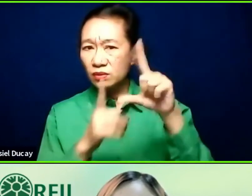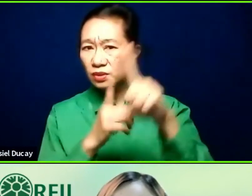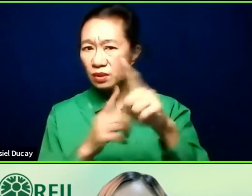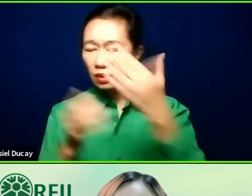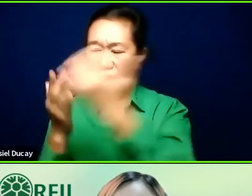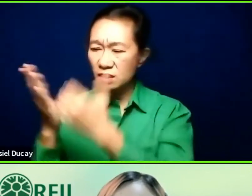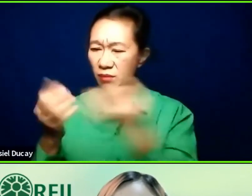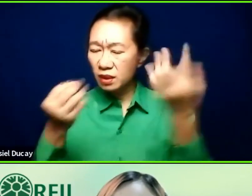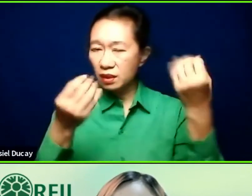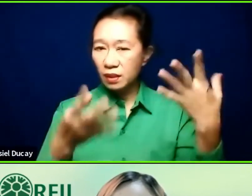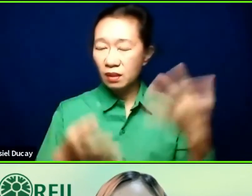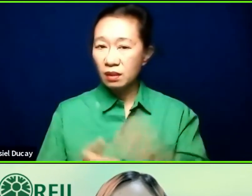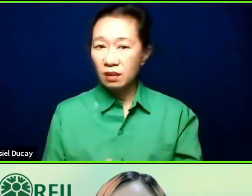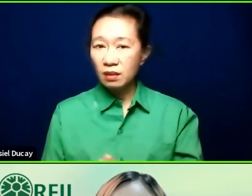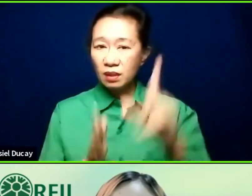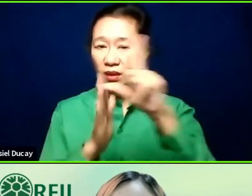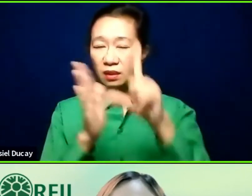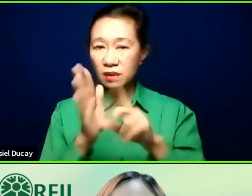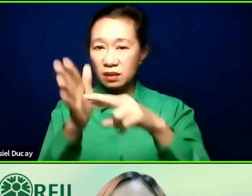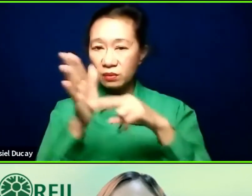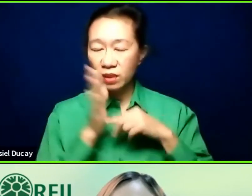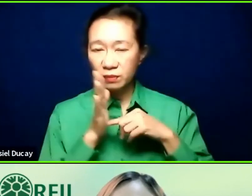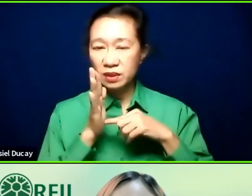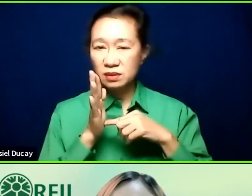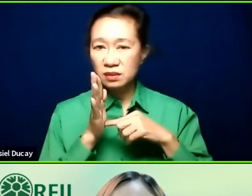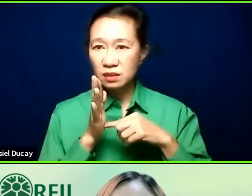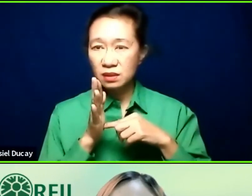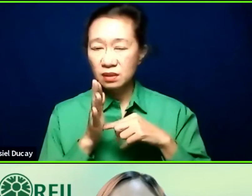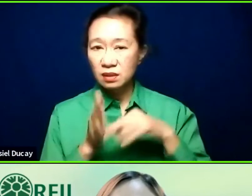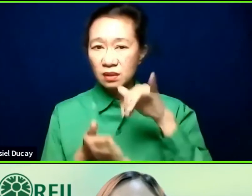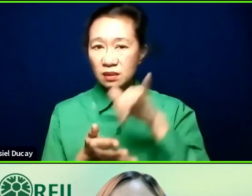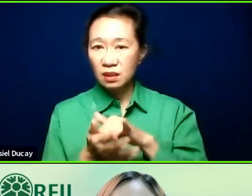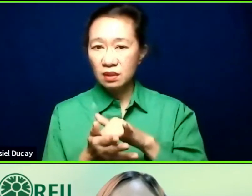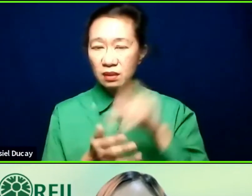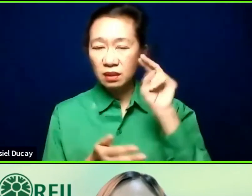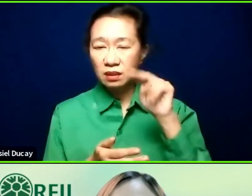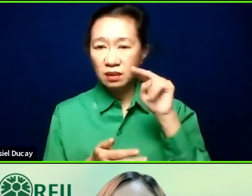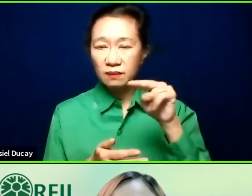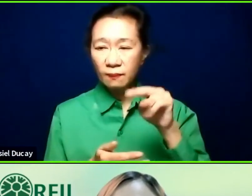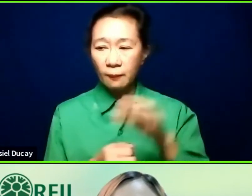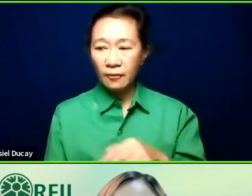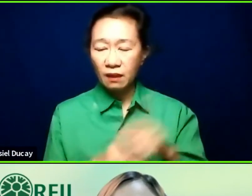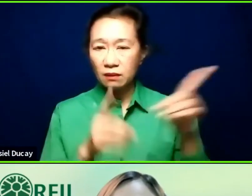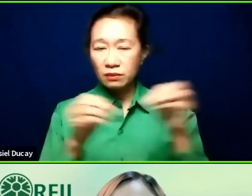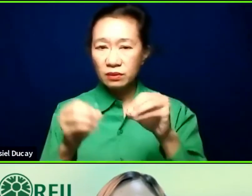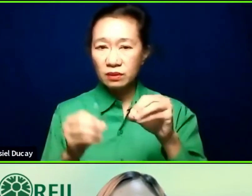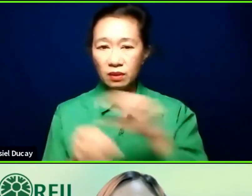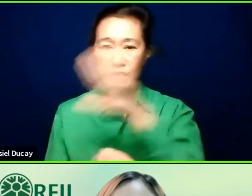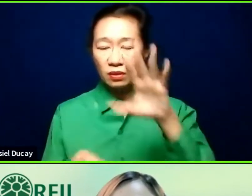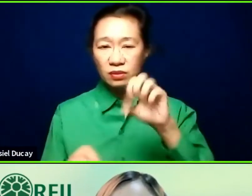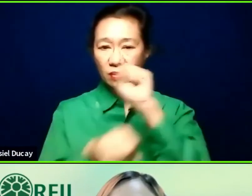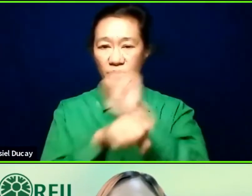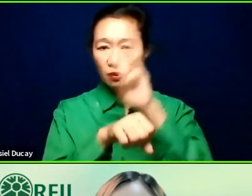mga legal requirements, no, na dapat ihanda, no, ng inyong social